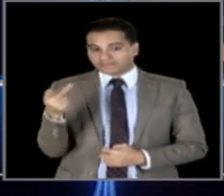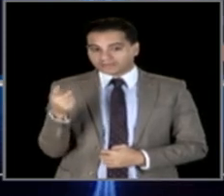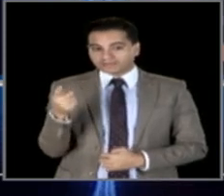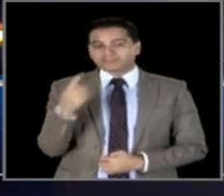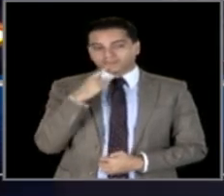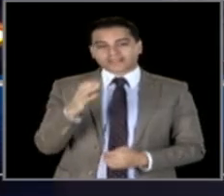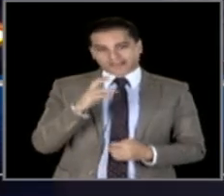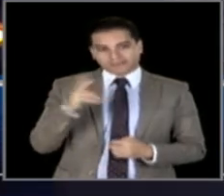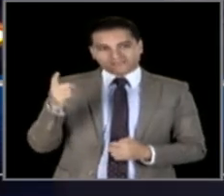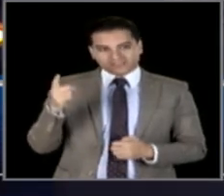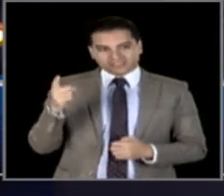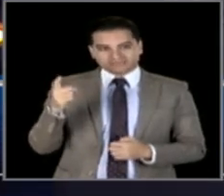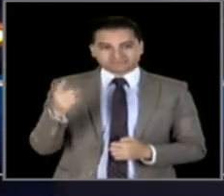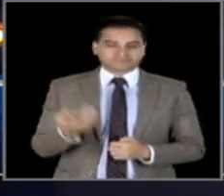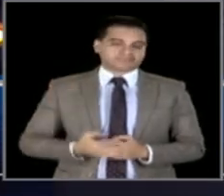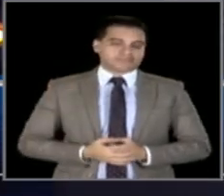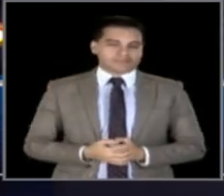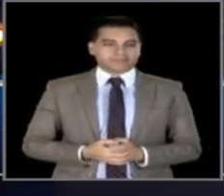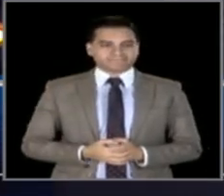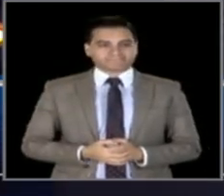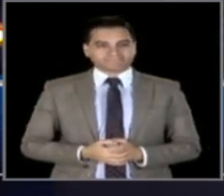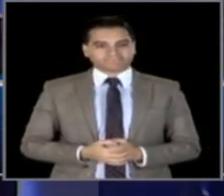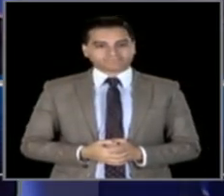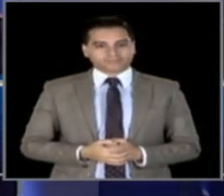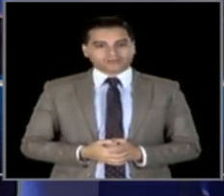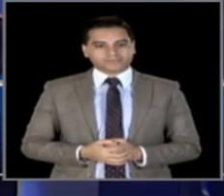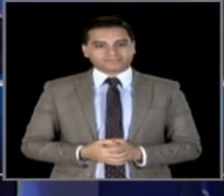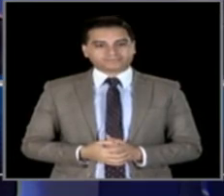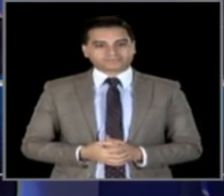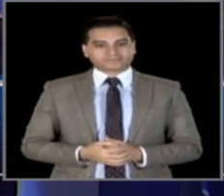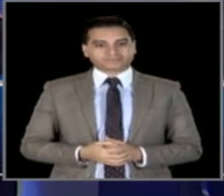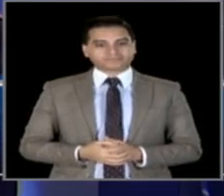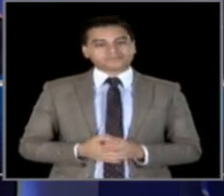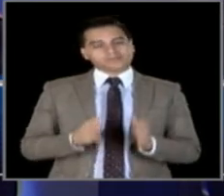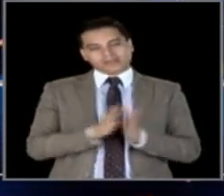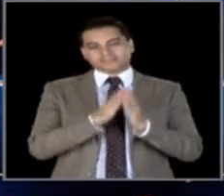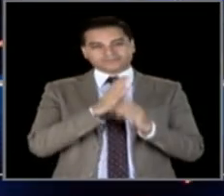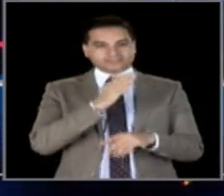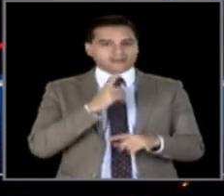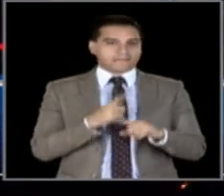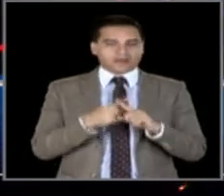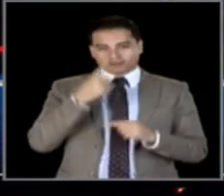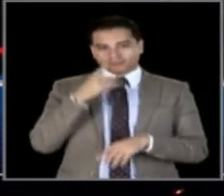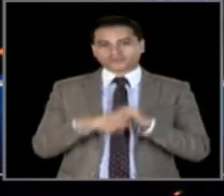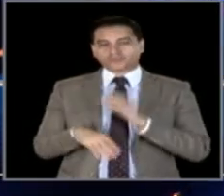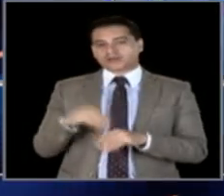إجابة تانية. في إجابة تانية. لا، وبثقة. إجابة خاطئة.